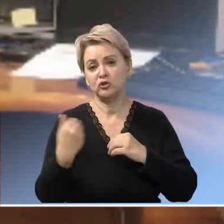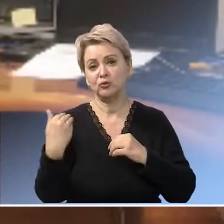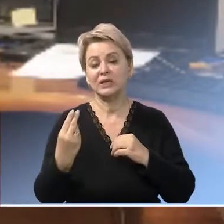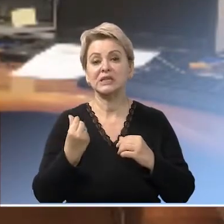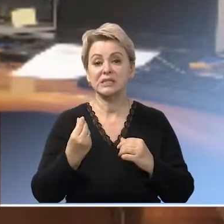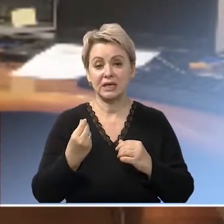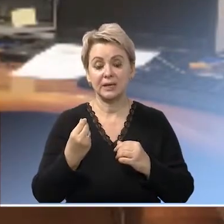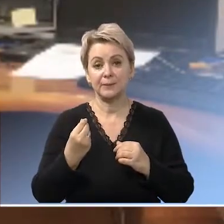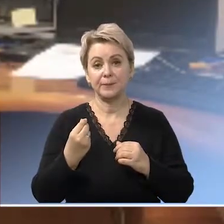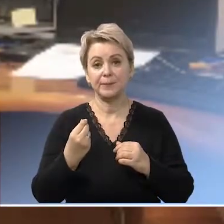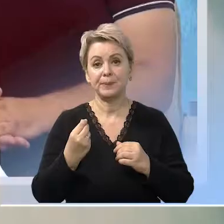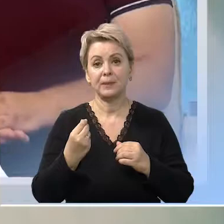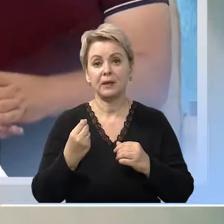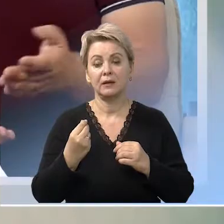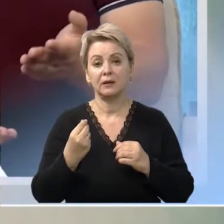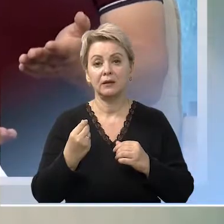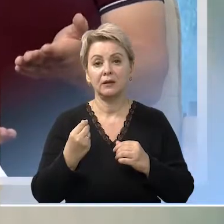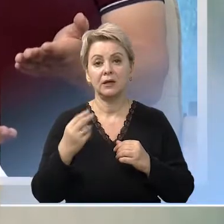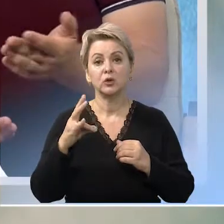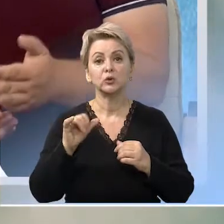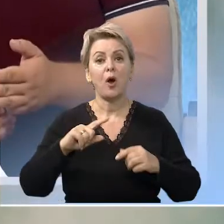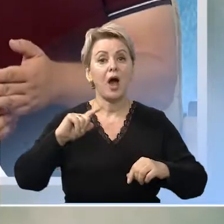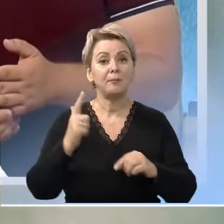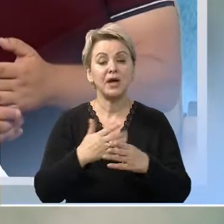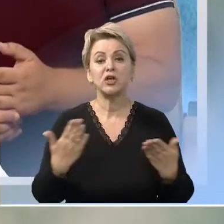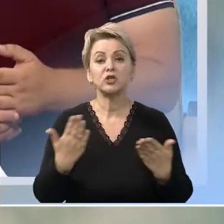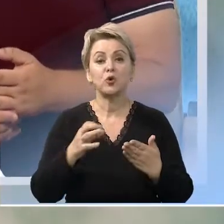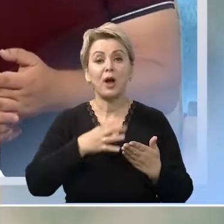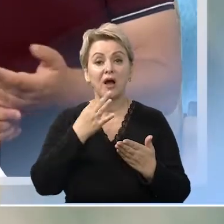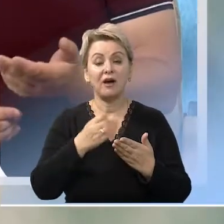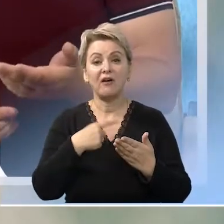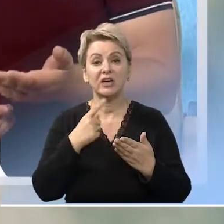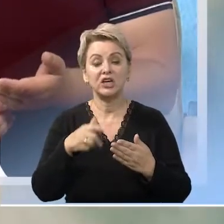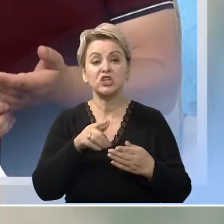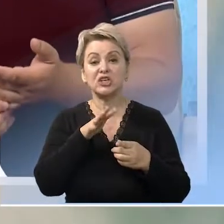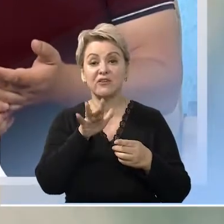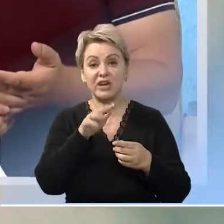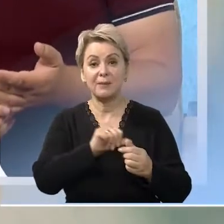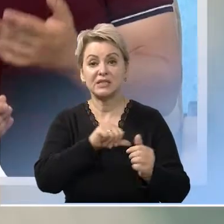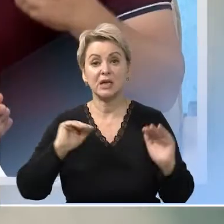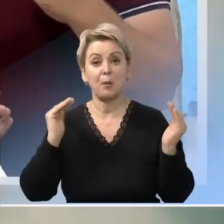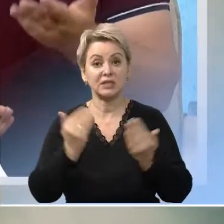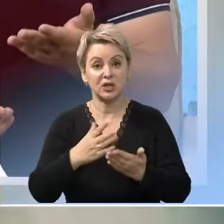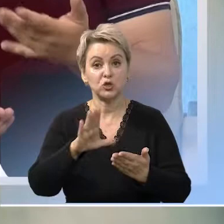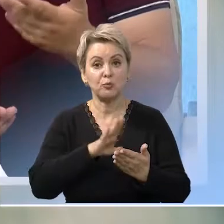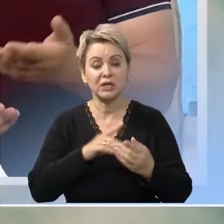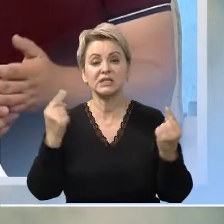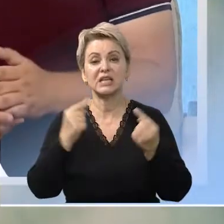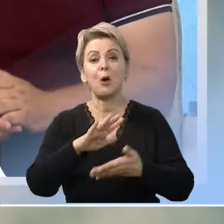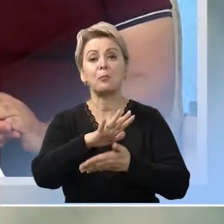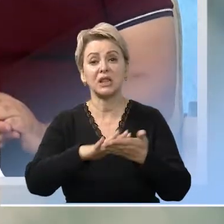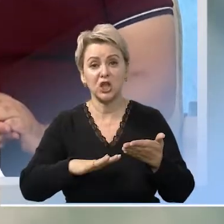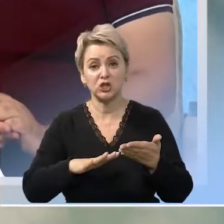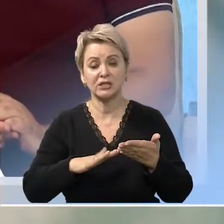них денежные средства. Угу. Ну, опять же, да, о чем говорили, что сейчас период пандемии был и, соответственно,